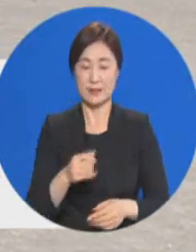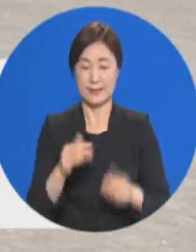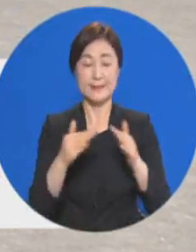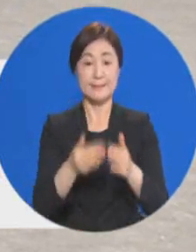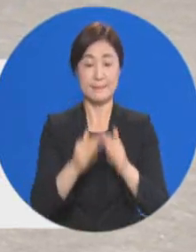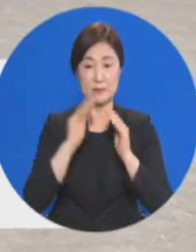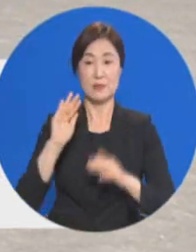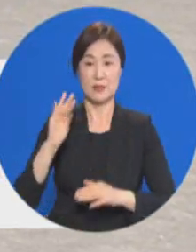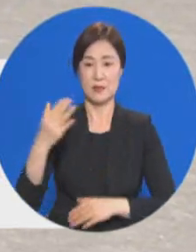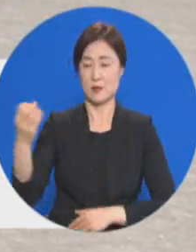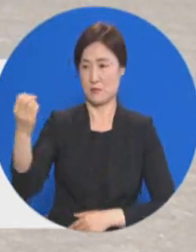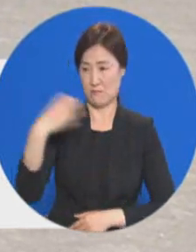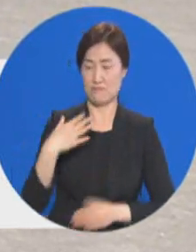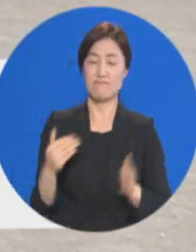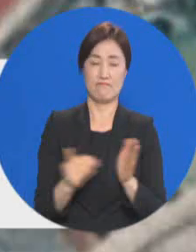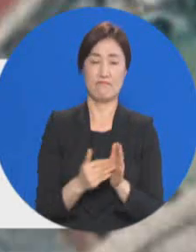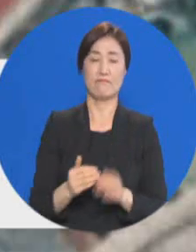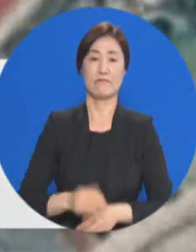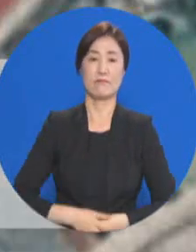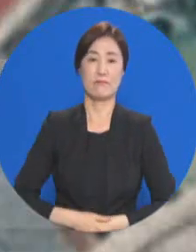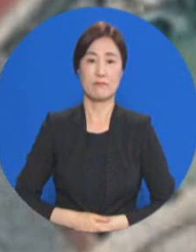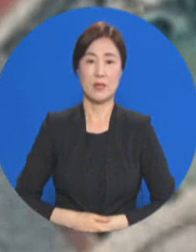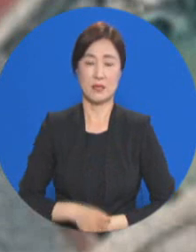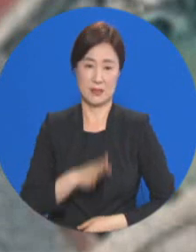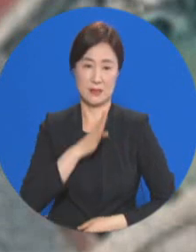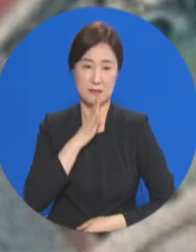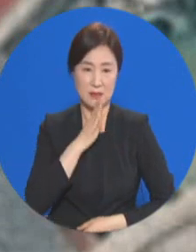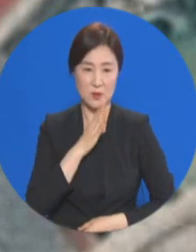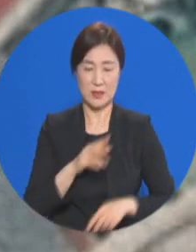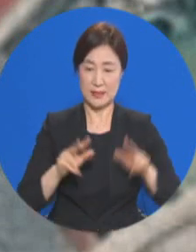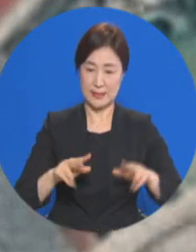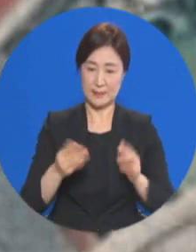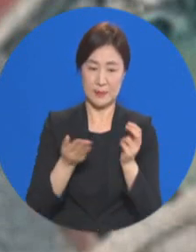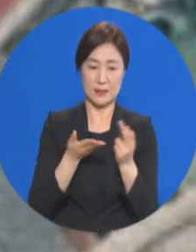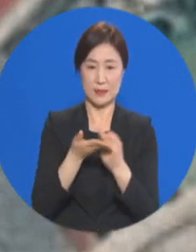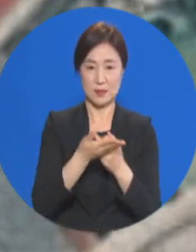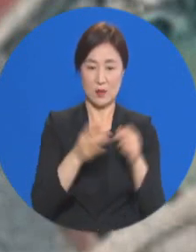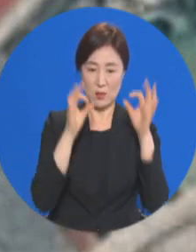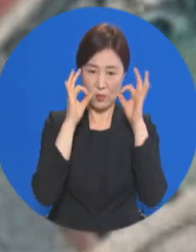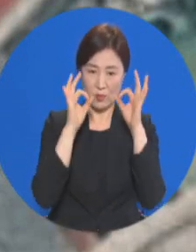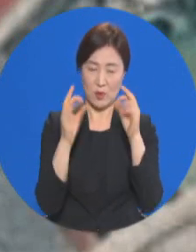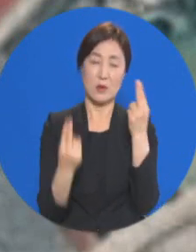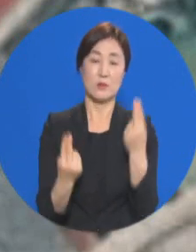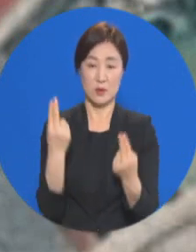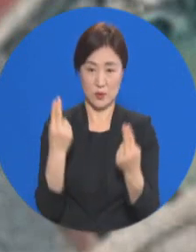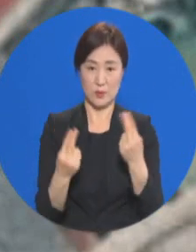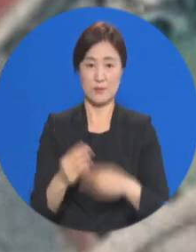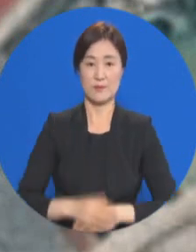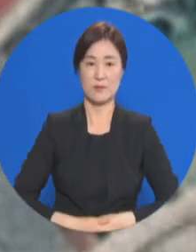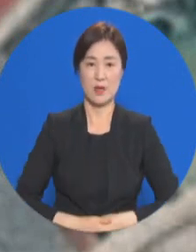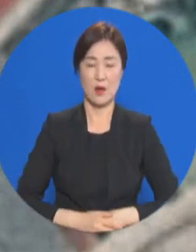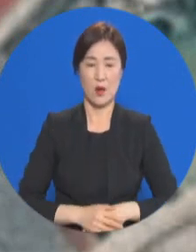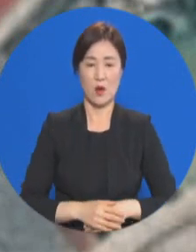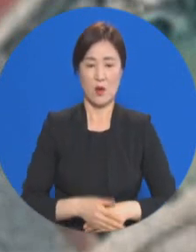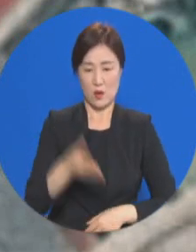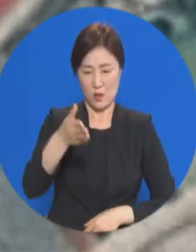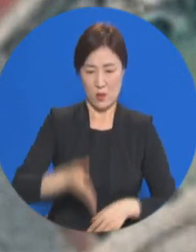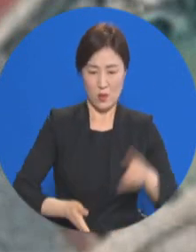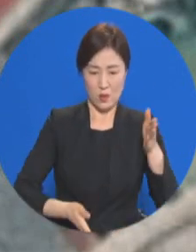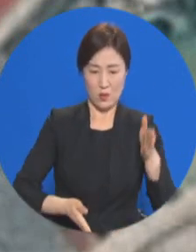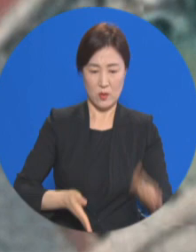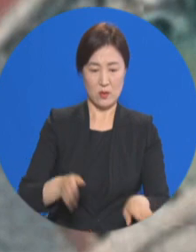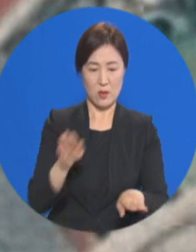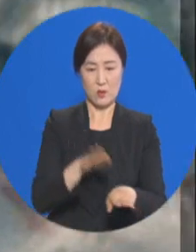위치에서 네 그리 지면 된다고 얘기를 했어요. 실제로 해당 섬의 지도와 지적도를 비교했더니 여러 경계에 물린